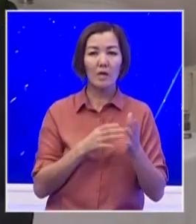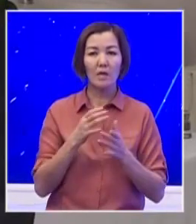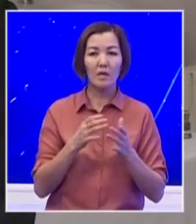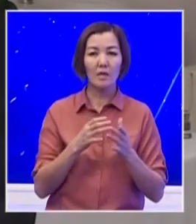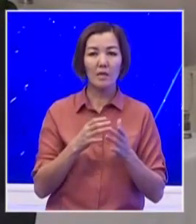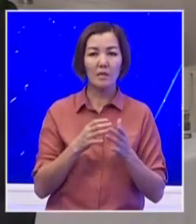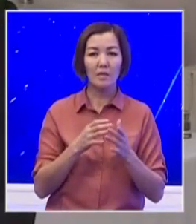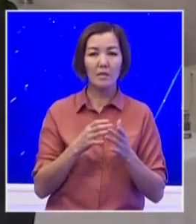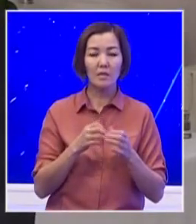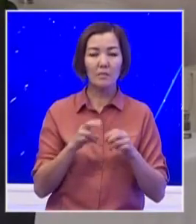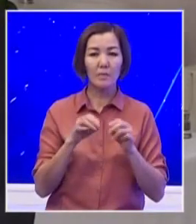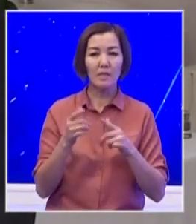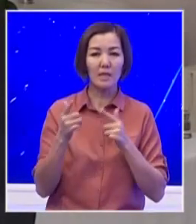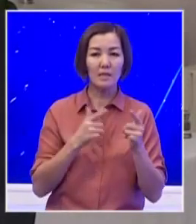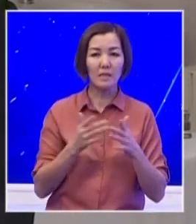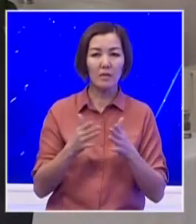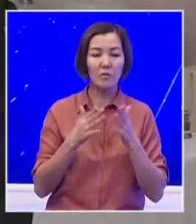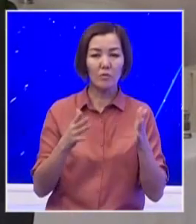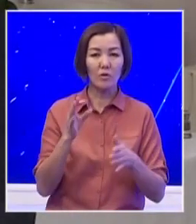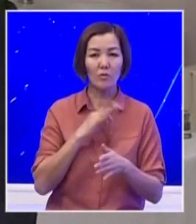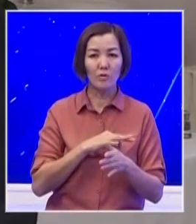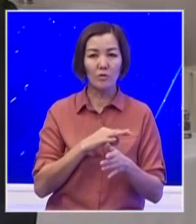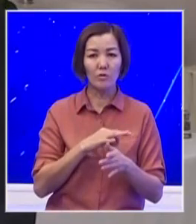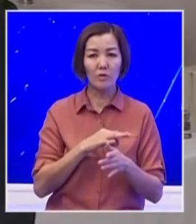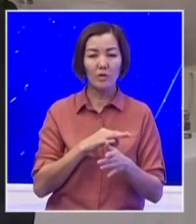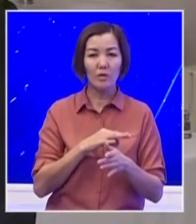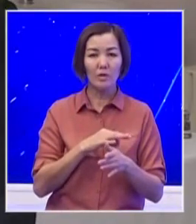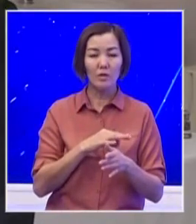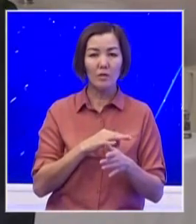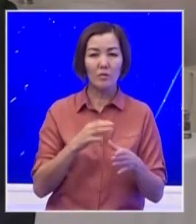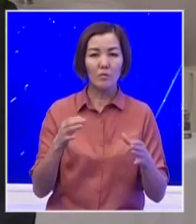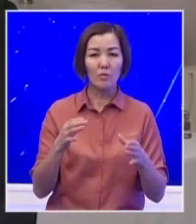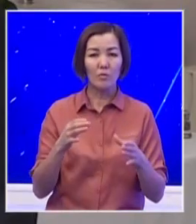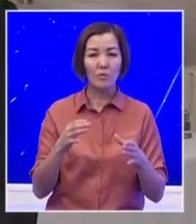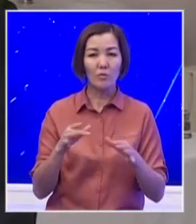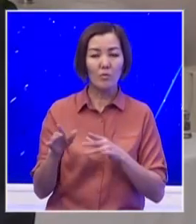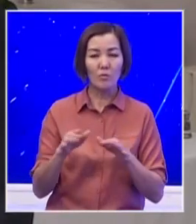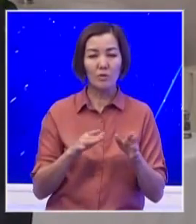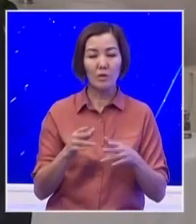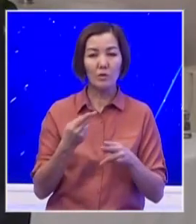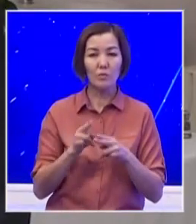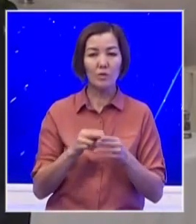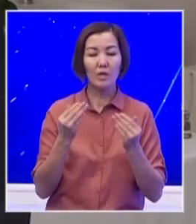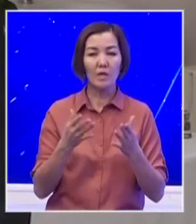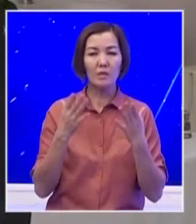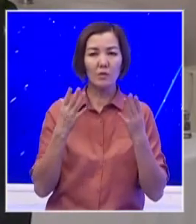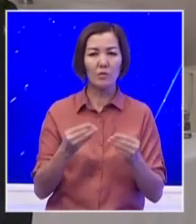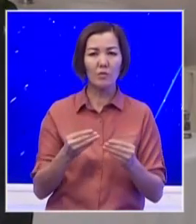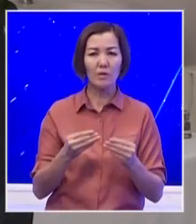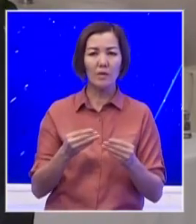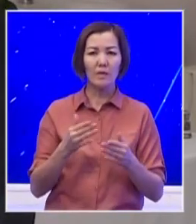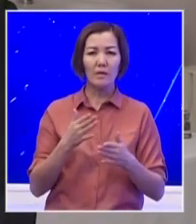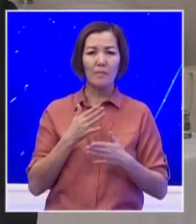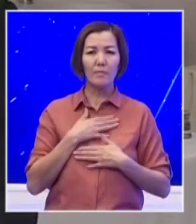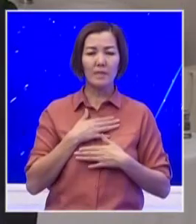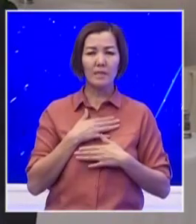сай мамандарды даярлауға үлкен үлесін қосатын қозғалыс болып есептеледі. Сондықтан да қазіргі кезде